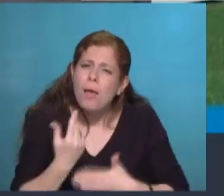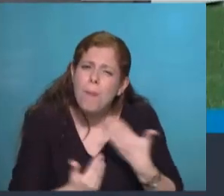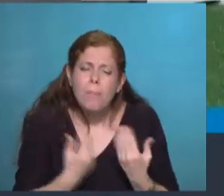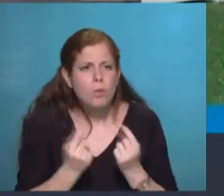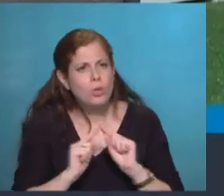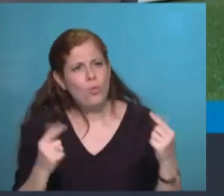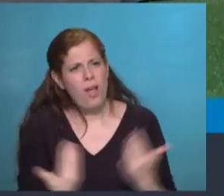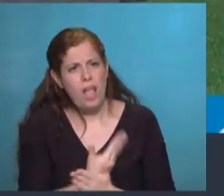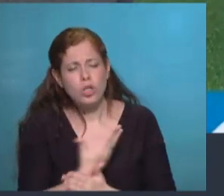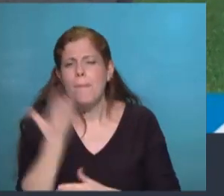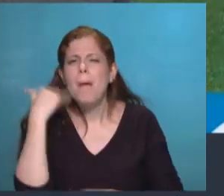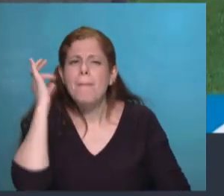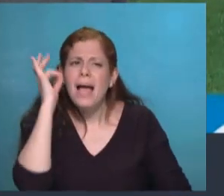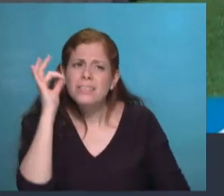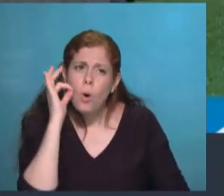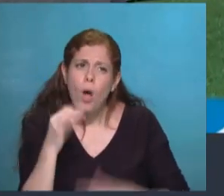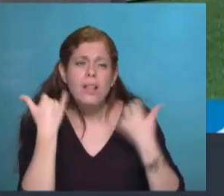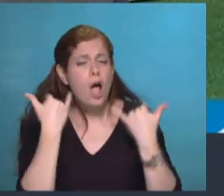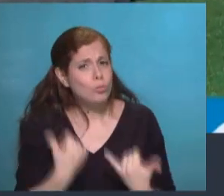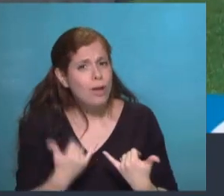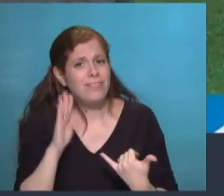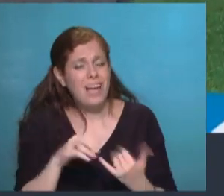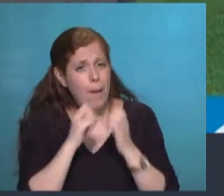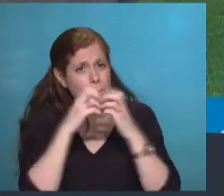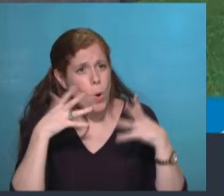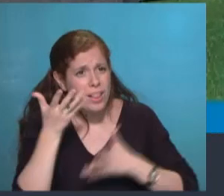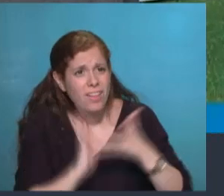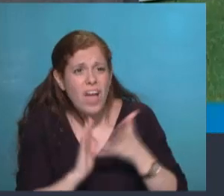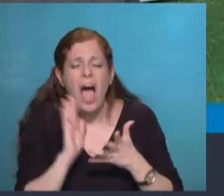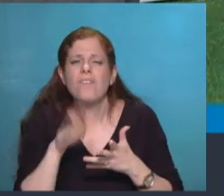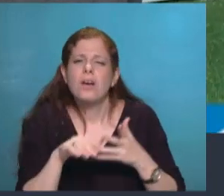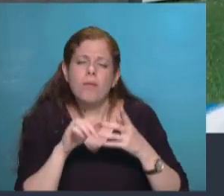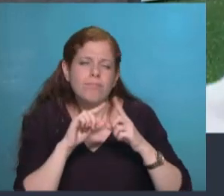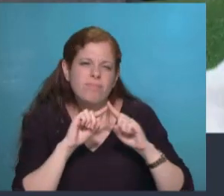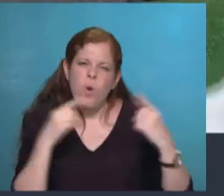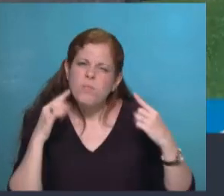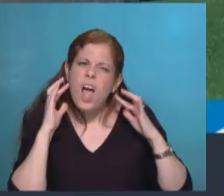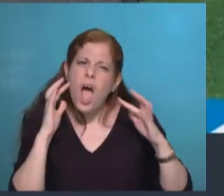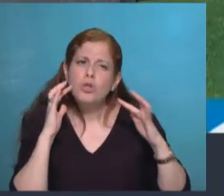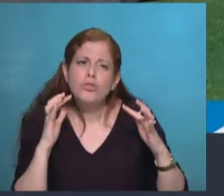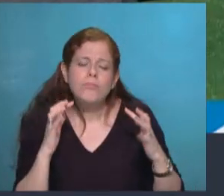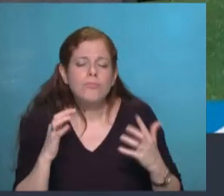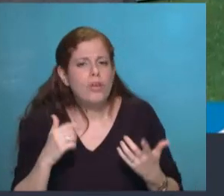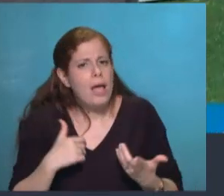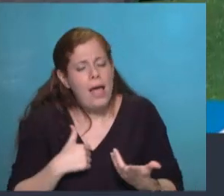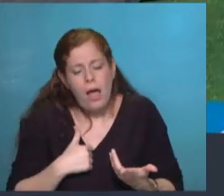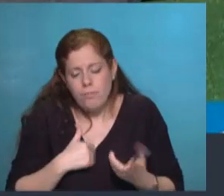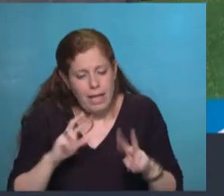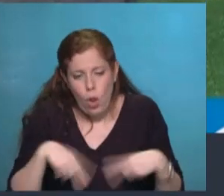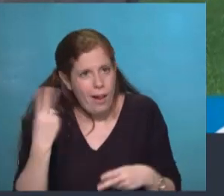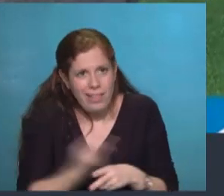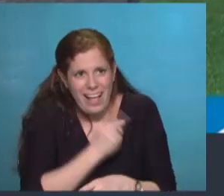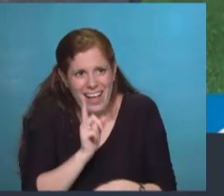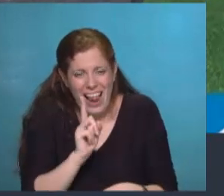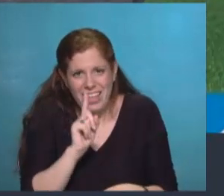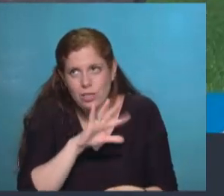פעם זה היה רק הזקות, עכשיו זה גם בלוני תבערה. וגם כל מיני רעשים, כאילו, שאני לא יכולה להתרגל לזה, זה לא נכנס